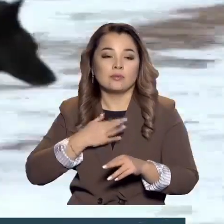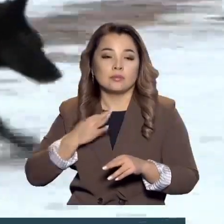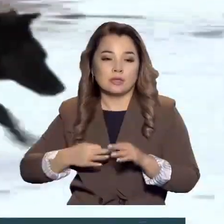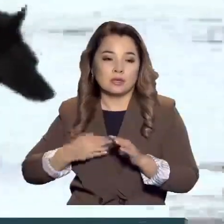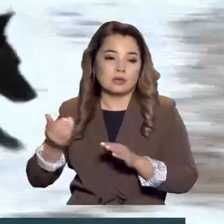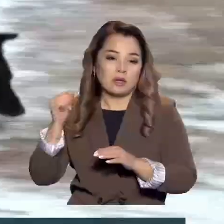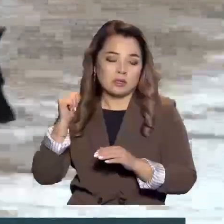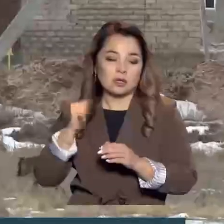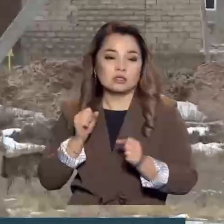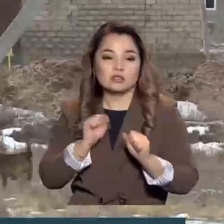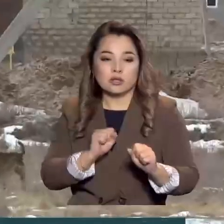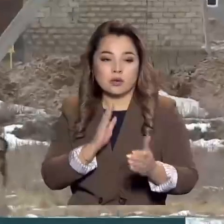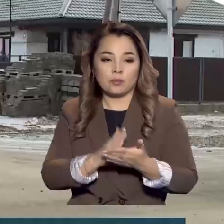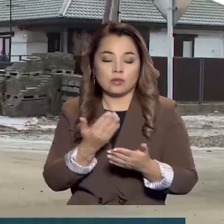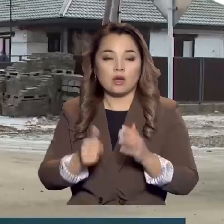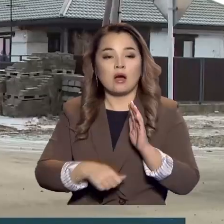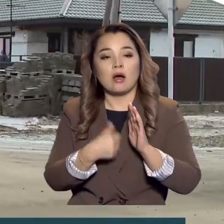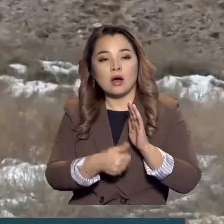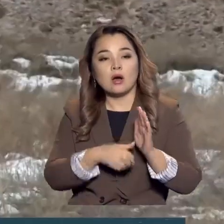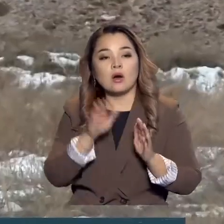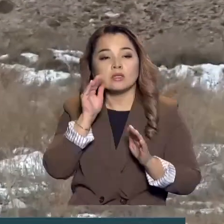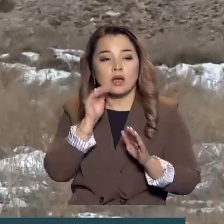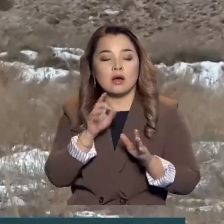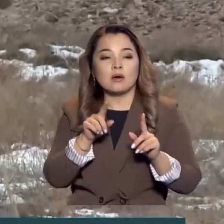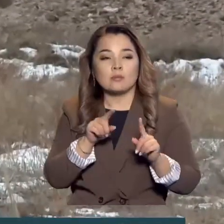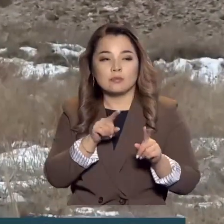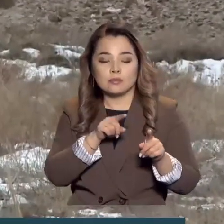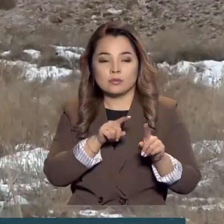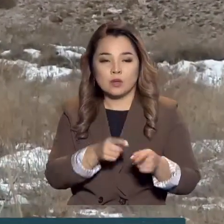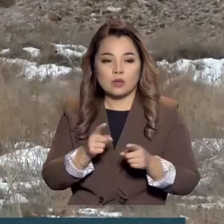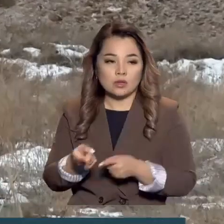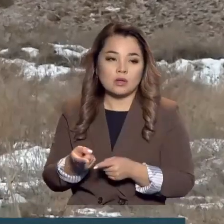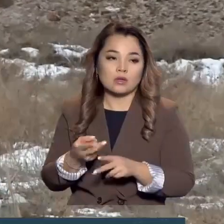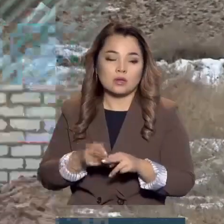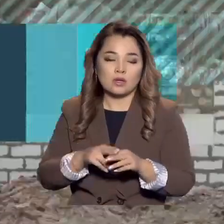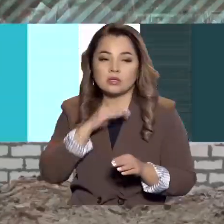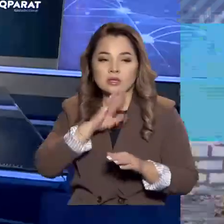тұрдым. Ал қаңғыған ит даулайтын маман тапшы.